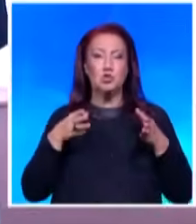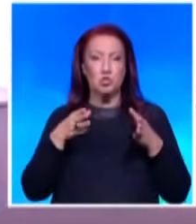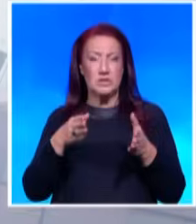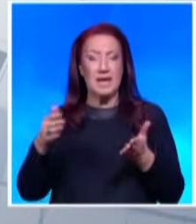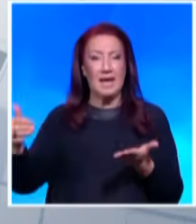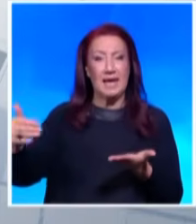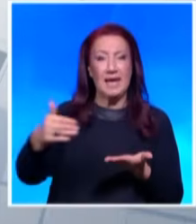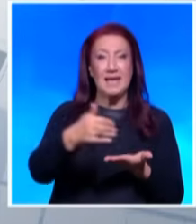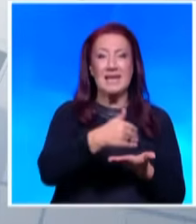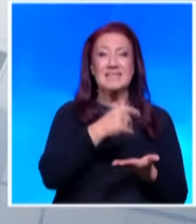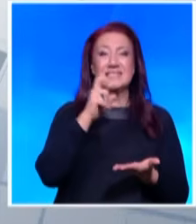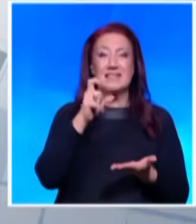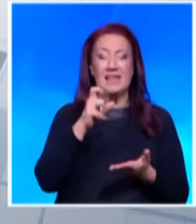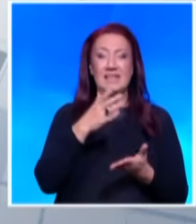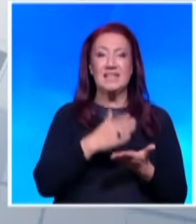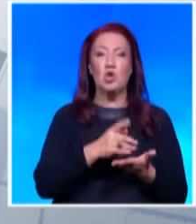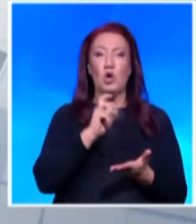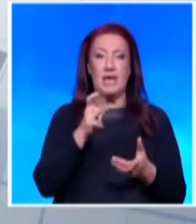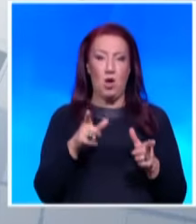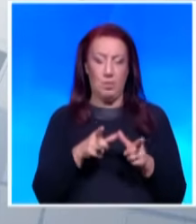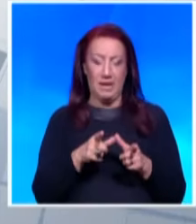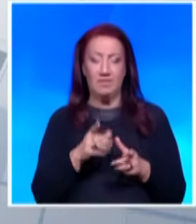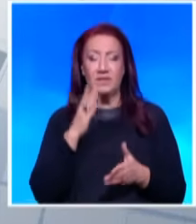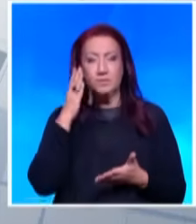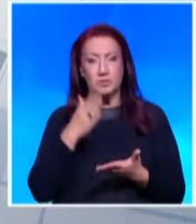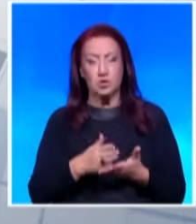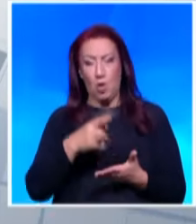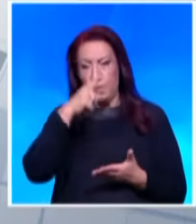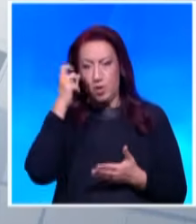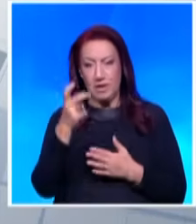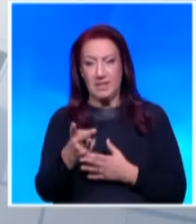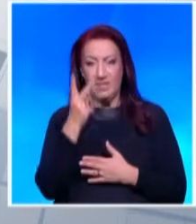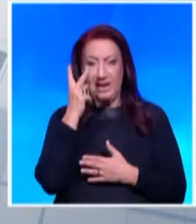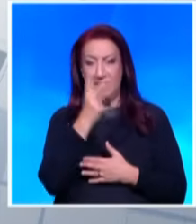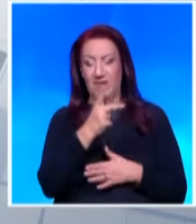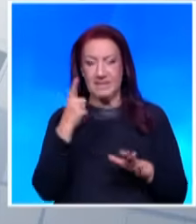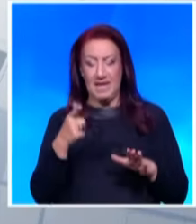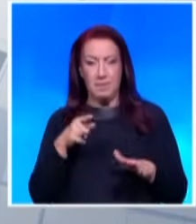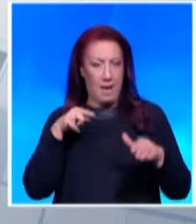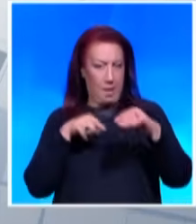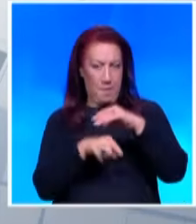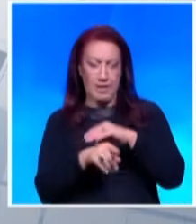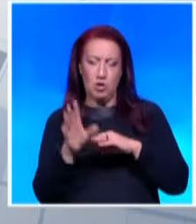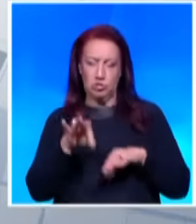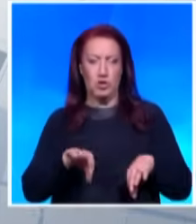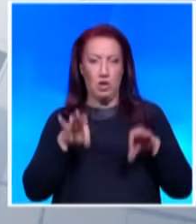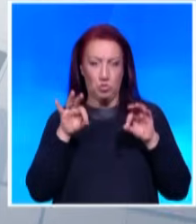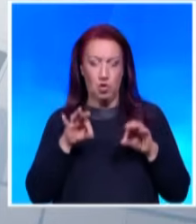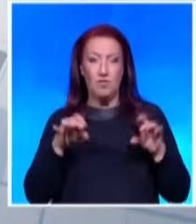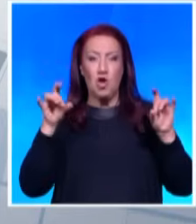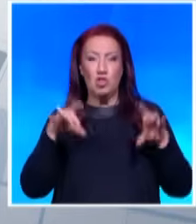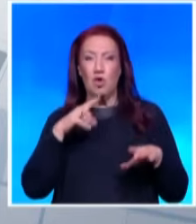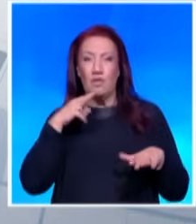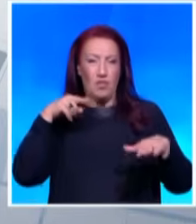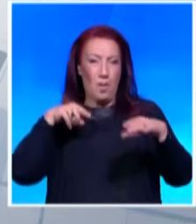Геомилев. Очакванията са до пролета на 2027 година метрото да е готово. По данни на метрополитена, новите 6 станции ще се